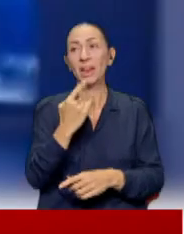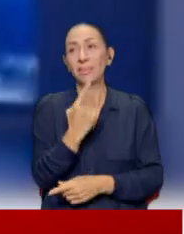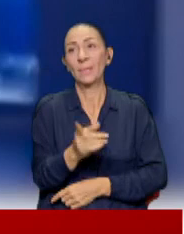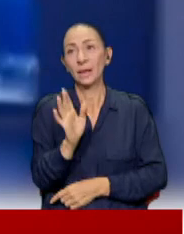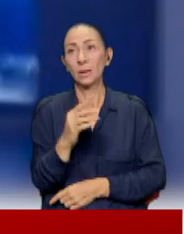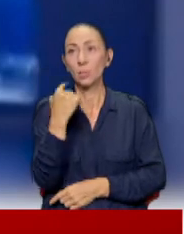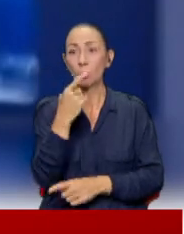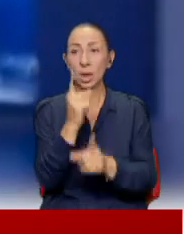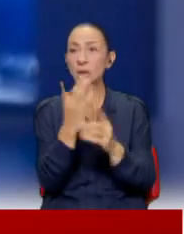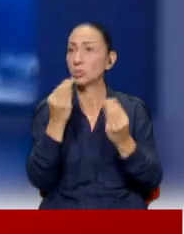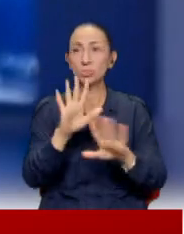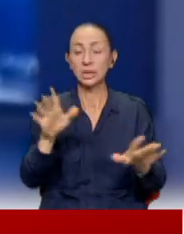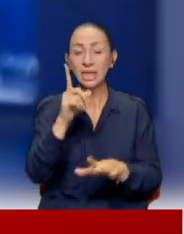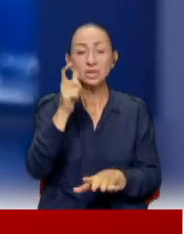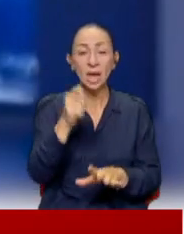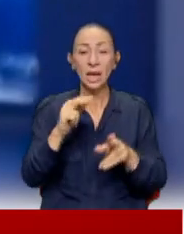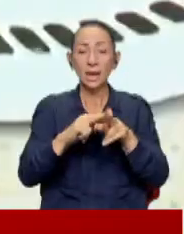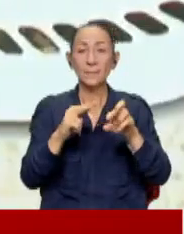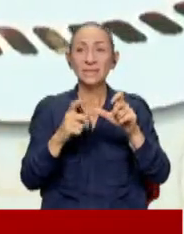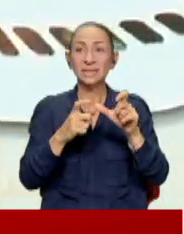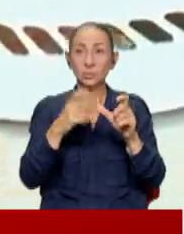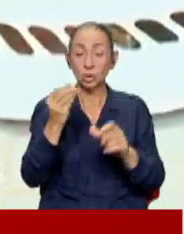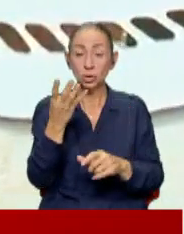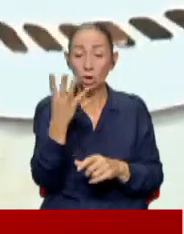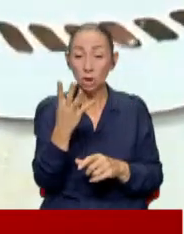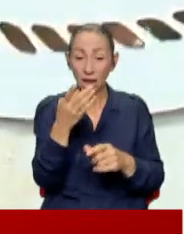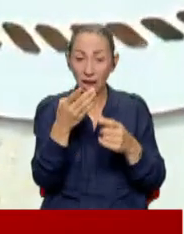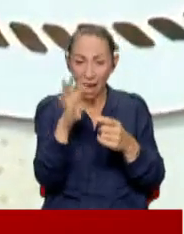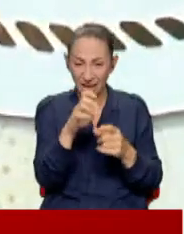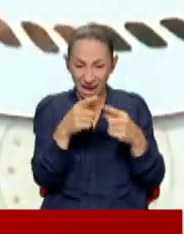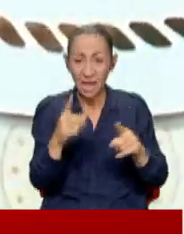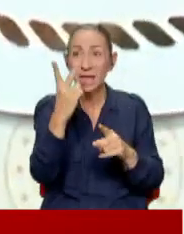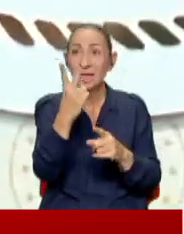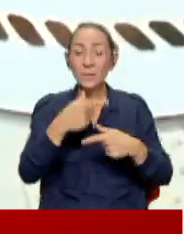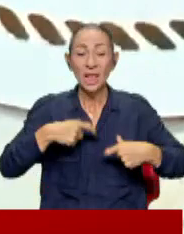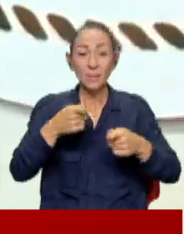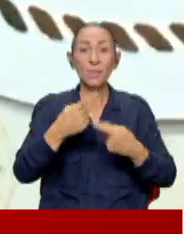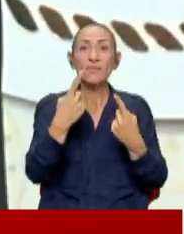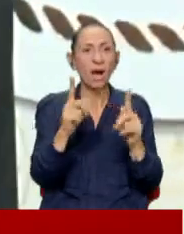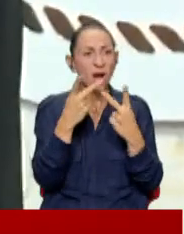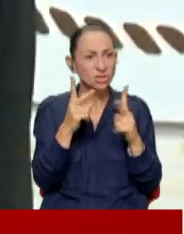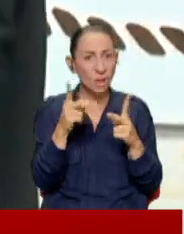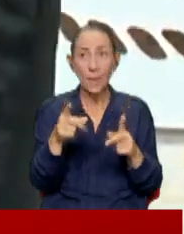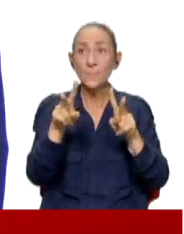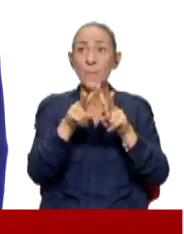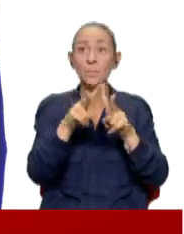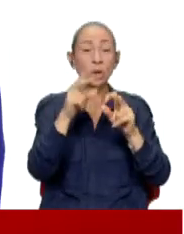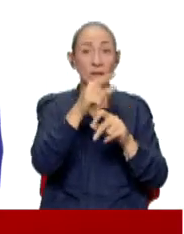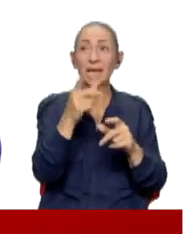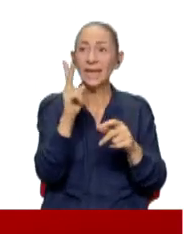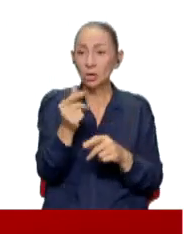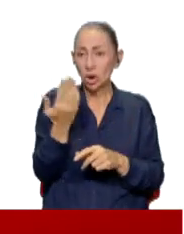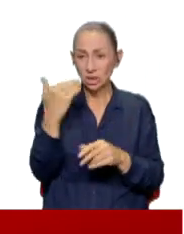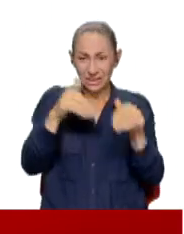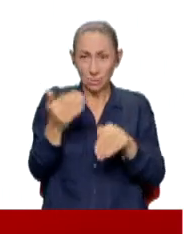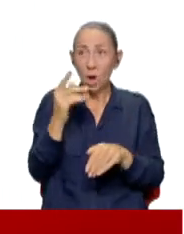mekanizmasıdır. Mülakat olmayacak artık. Tek kriter KPSS alacak. 4 ay aralı 2 Milli Eğitim Bakanı'nın yaptığı iki farklı açıklama. Mahmut Özer seçimden 2 gün